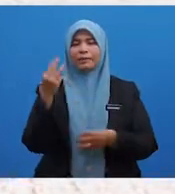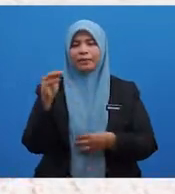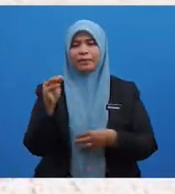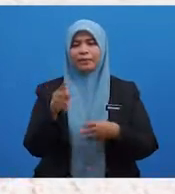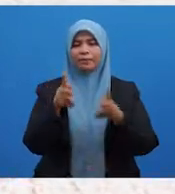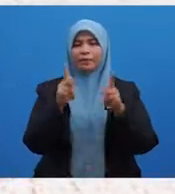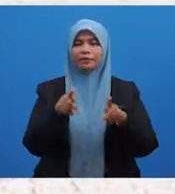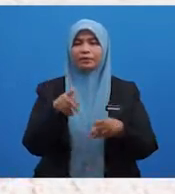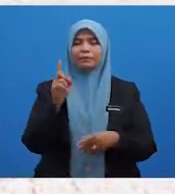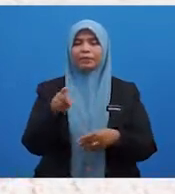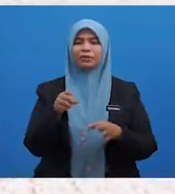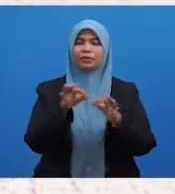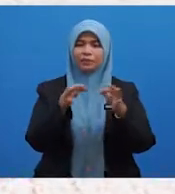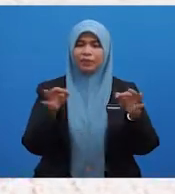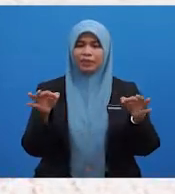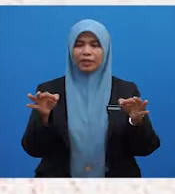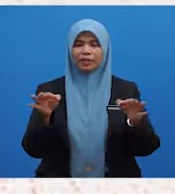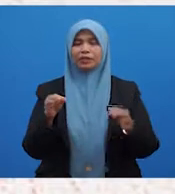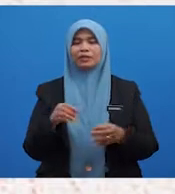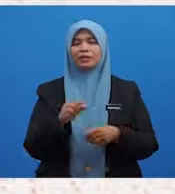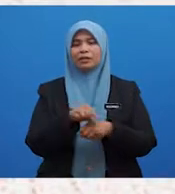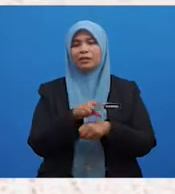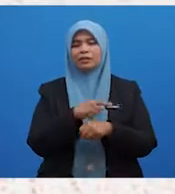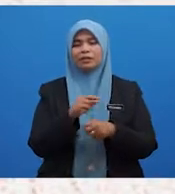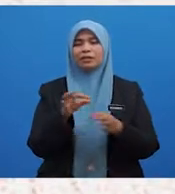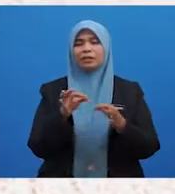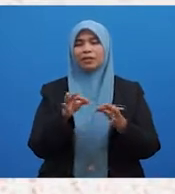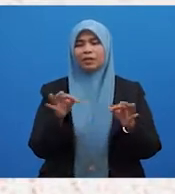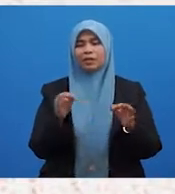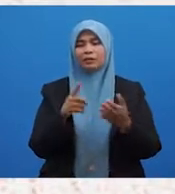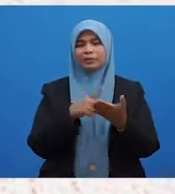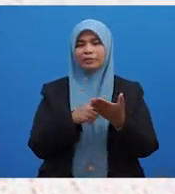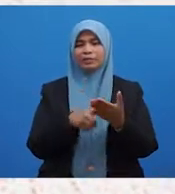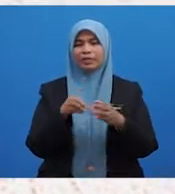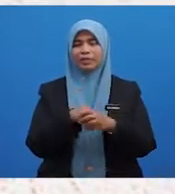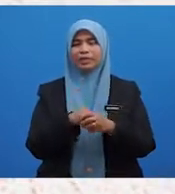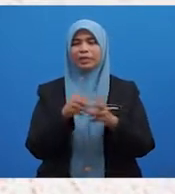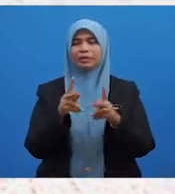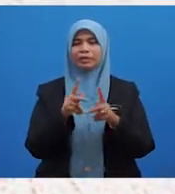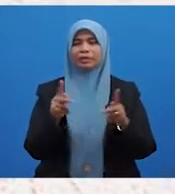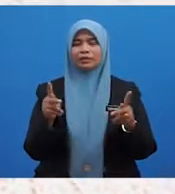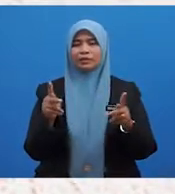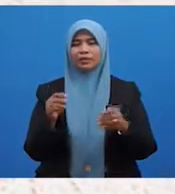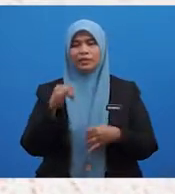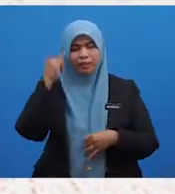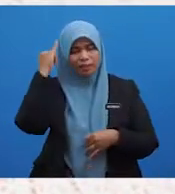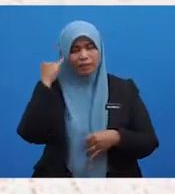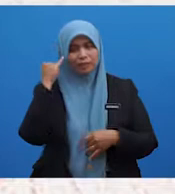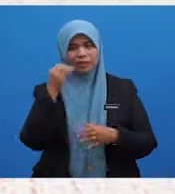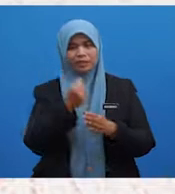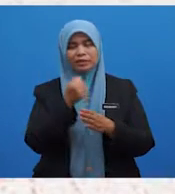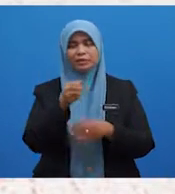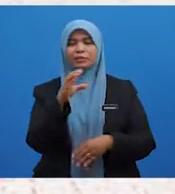maka pelajar perlu menggunakan ayat perbincangan dalam mengembangkan idea atau